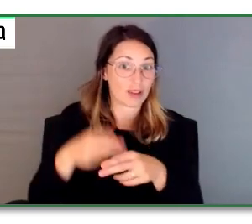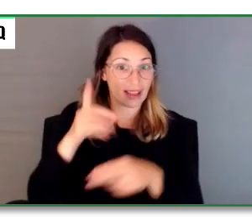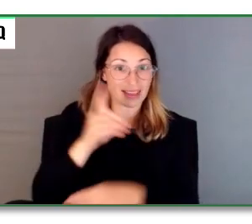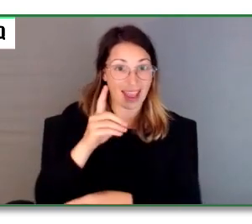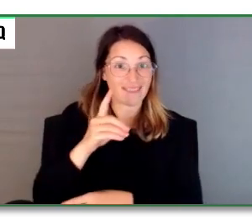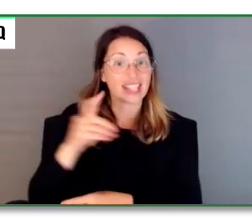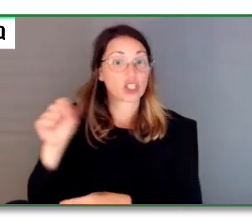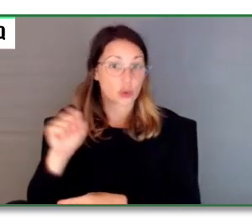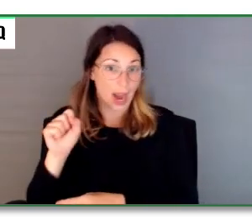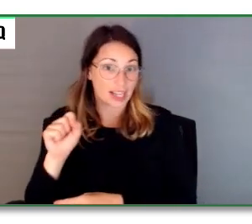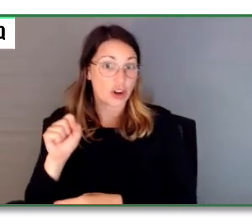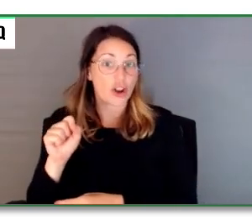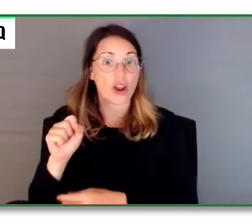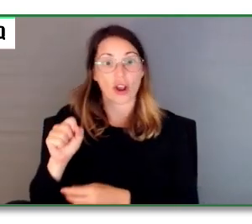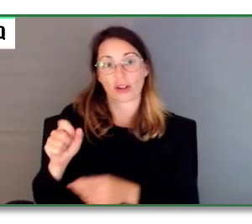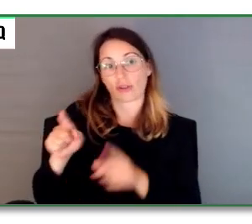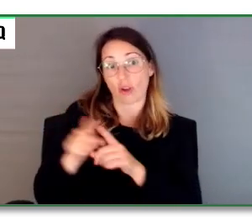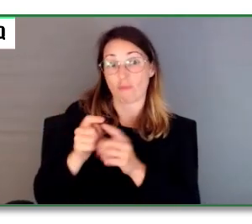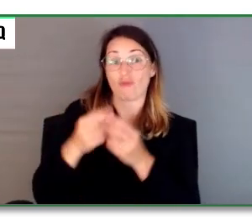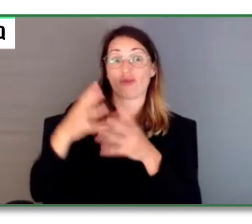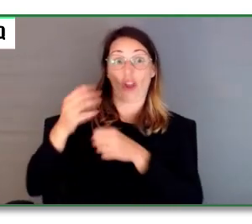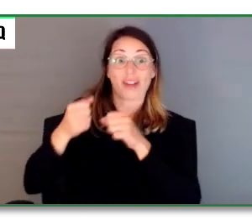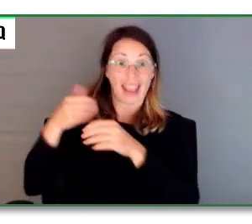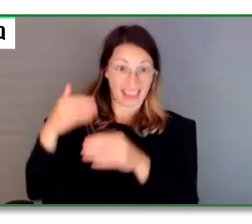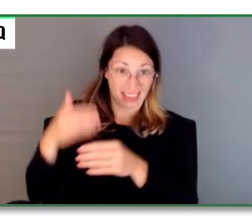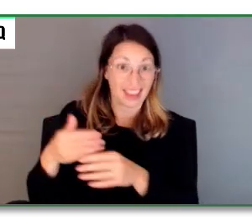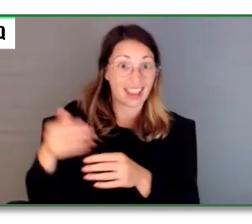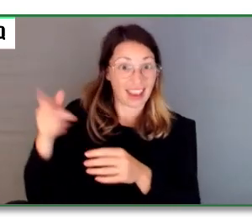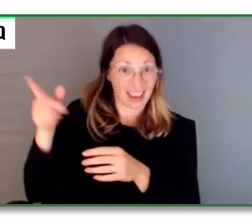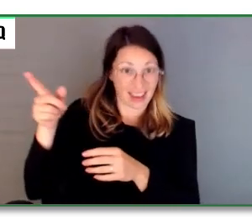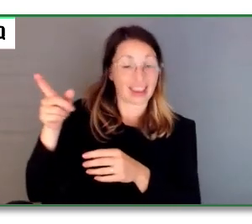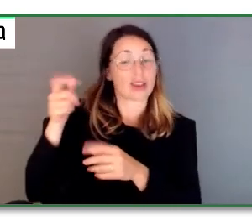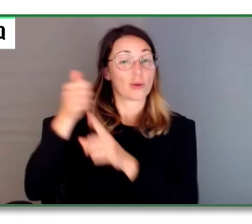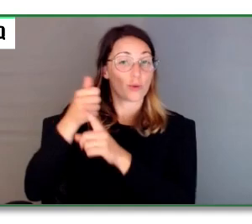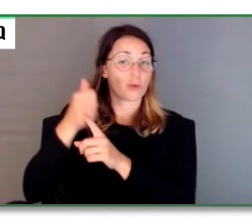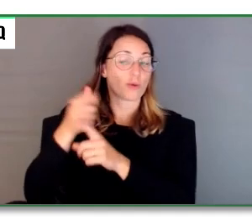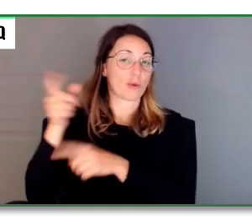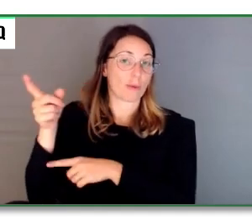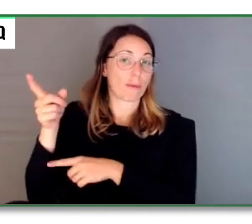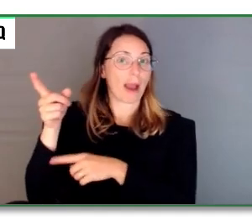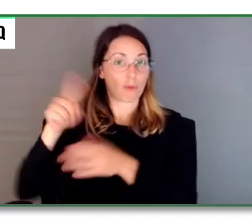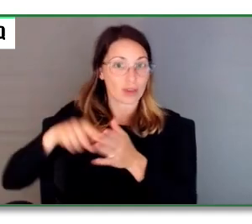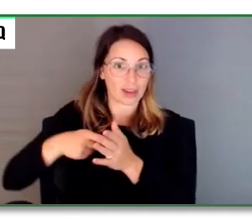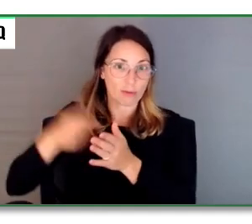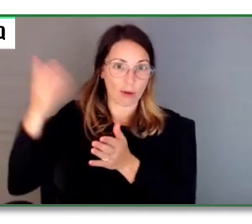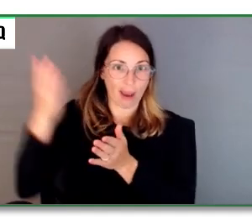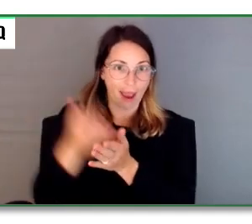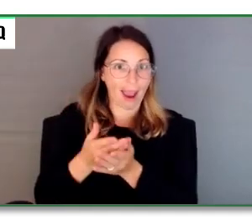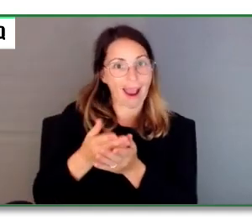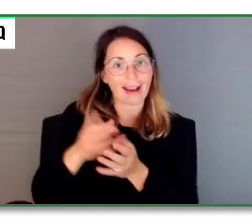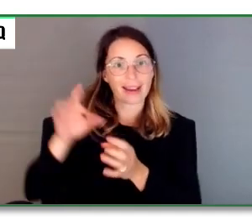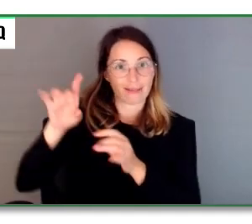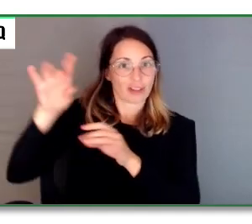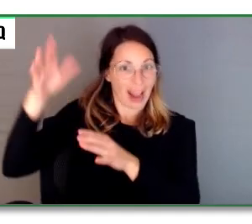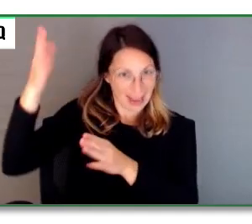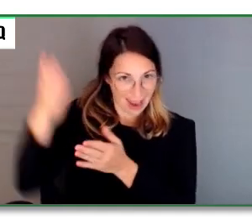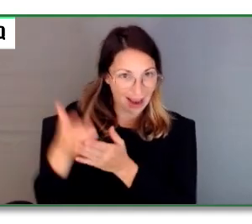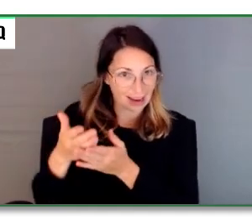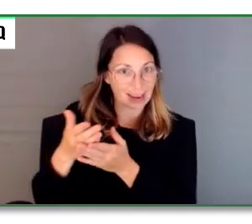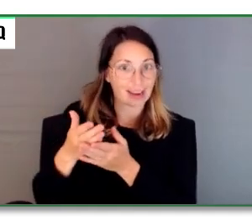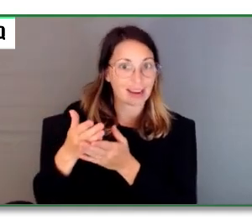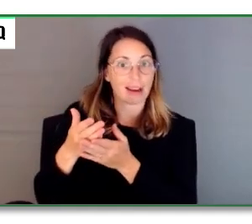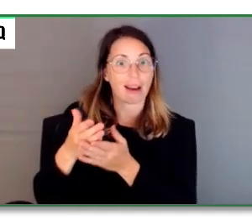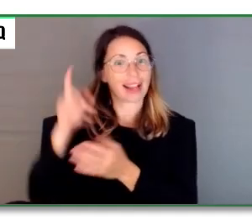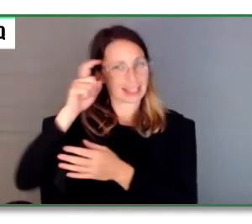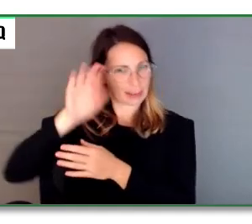vécu à Vancouver pendant plusieurs années, lorsqu'il est rentré chez lui en Australie, a pris son expérience avec le